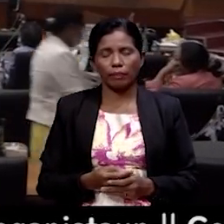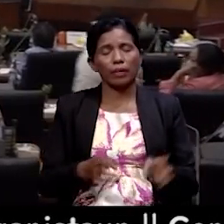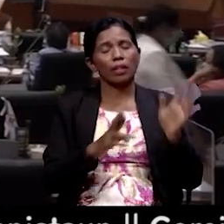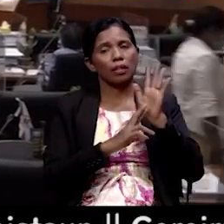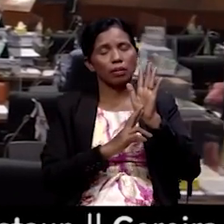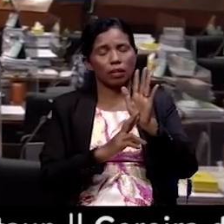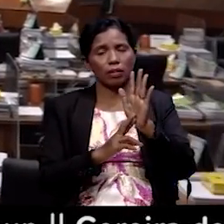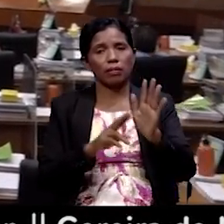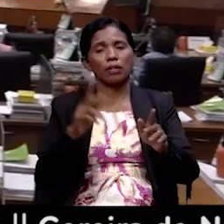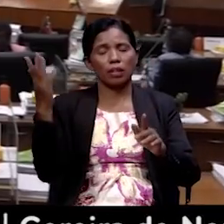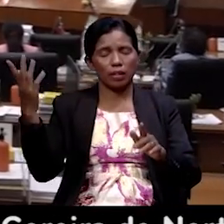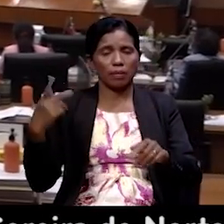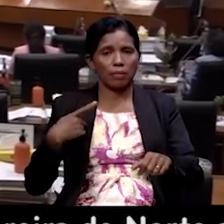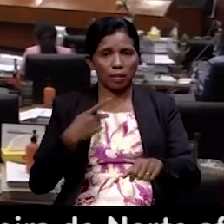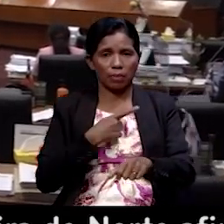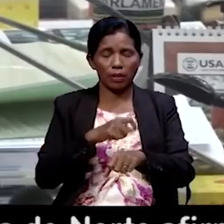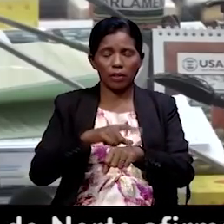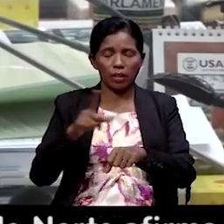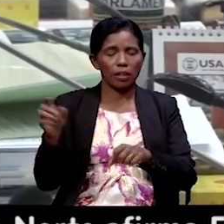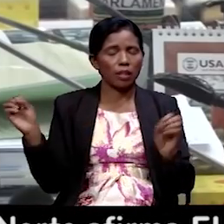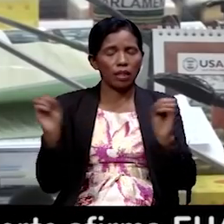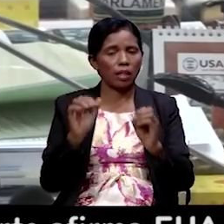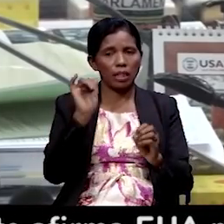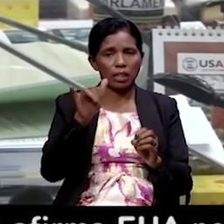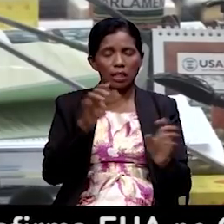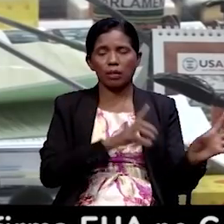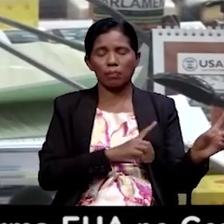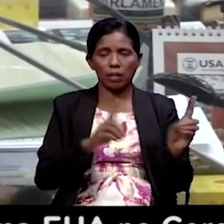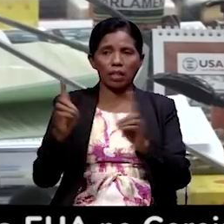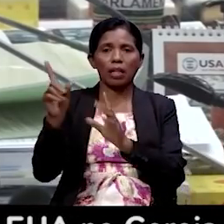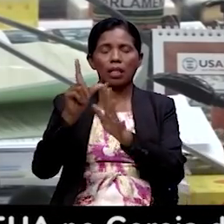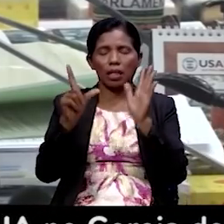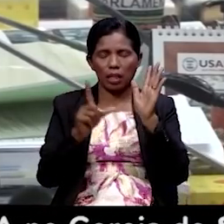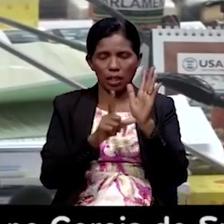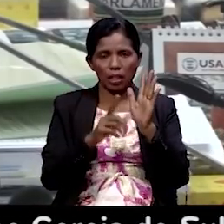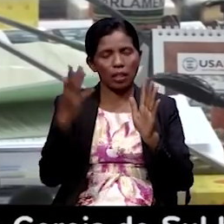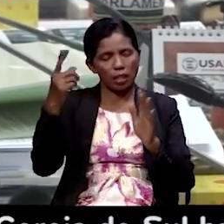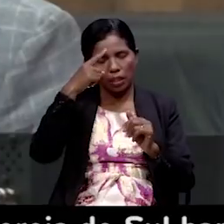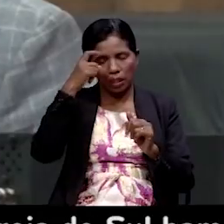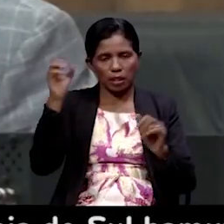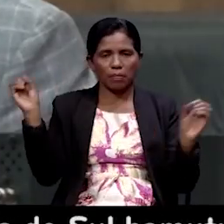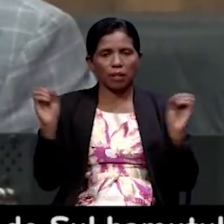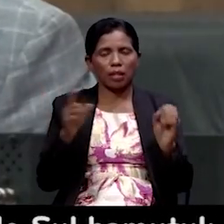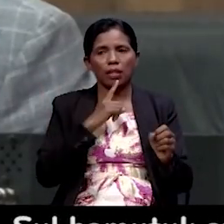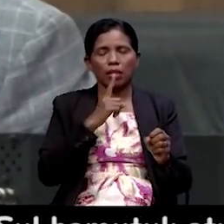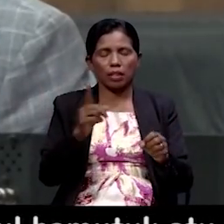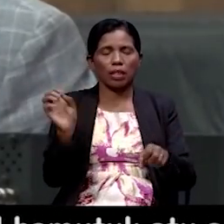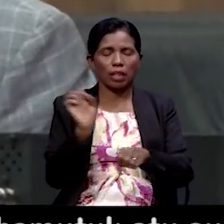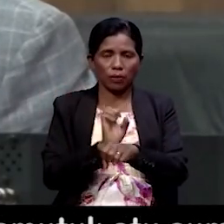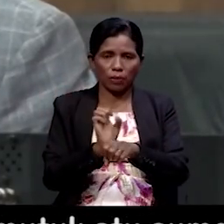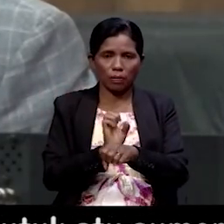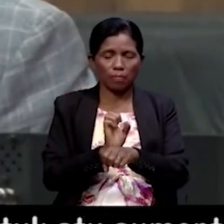Representante povo iha Parlamento Nacional la concorda atu implementa decreto lei refere tamba la condiso economia povo